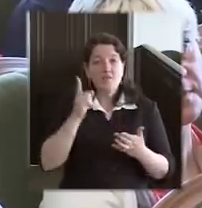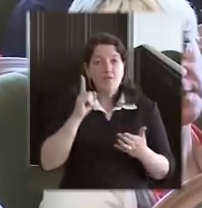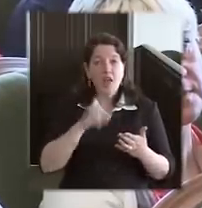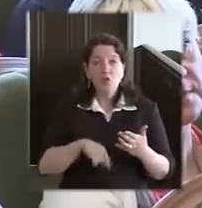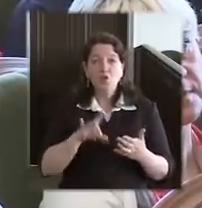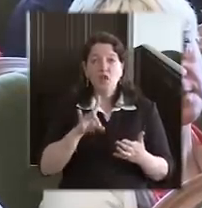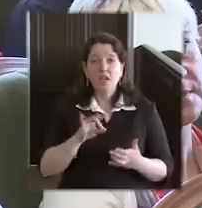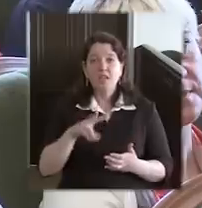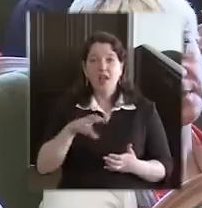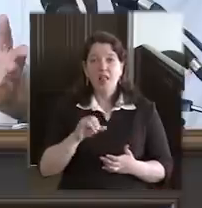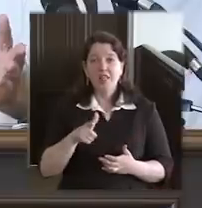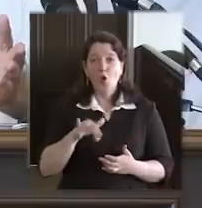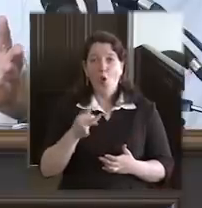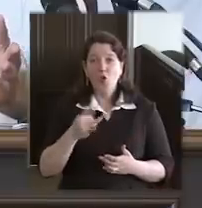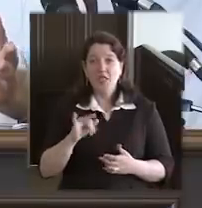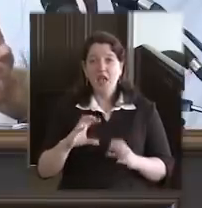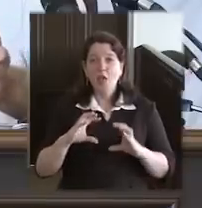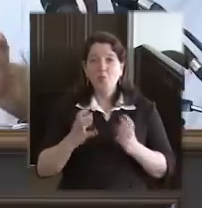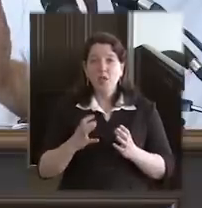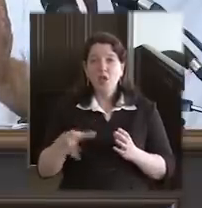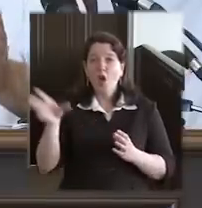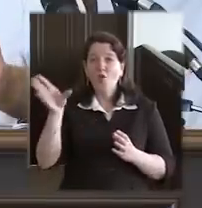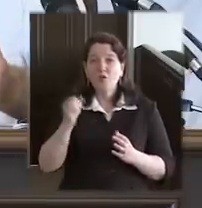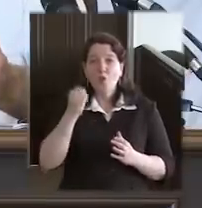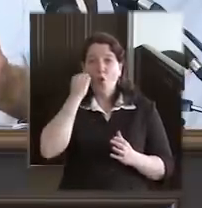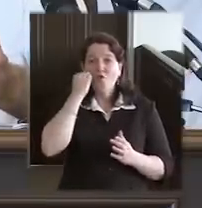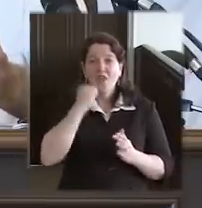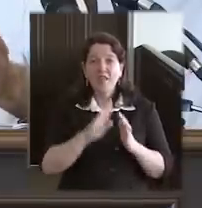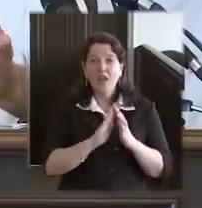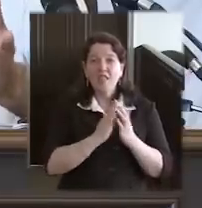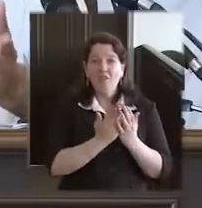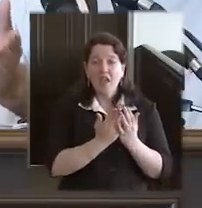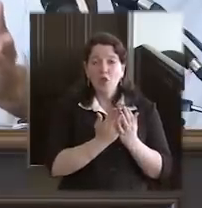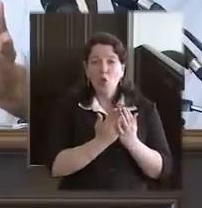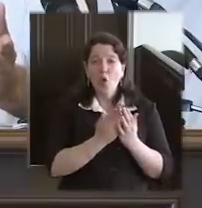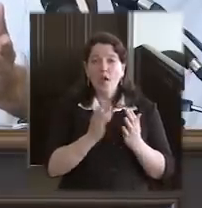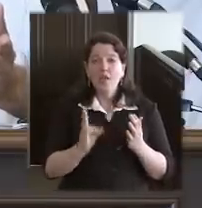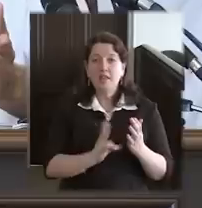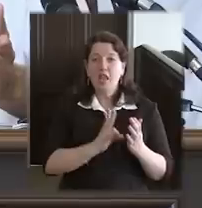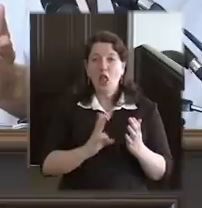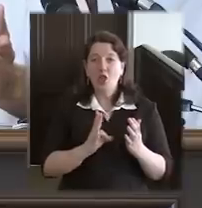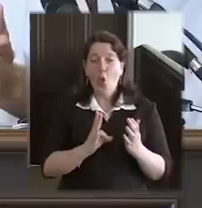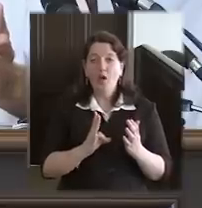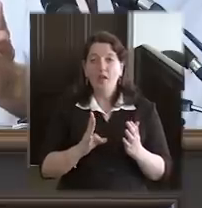весь дохристианский, включая даже всю ветхозаветную религию,